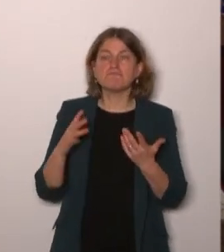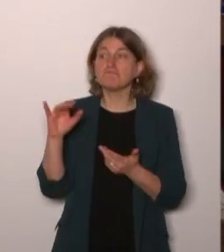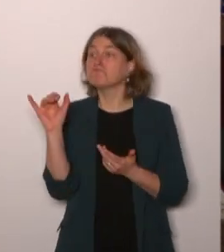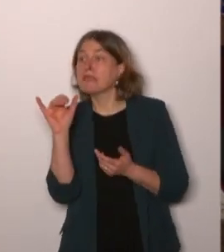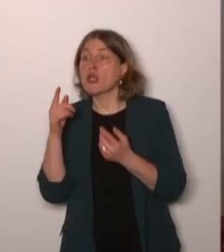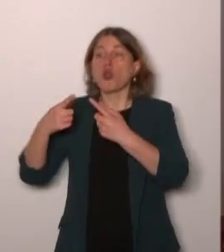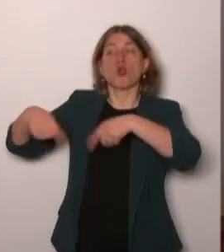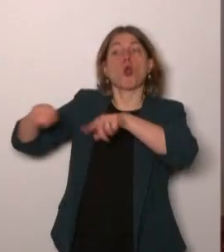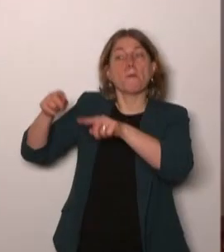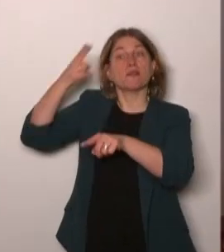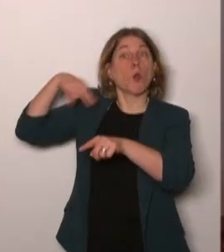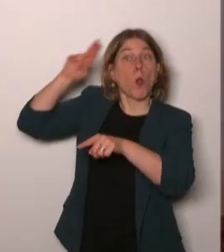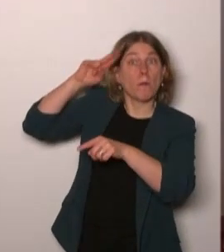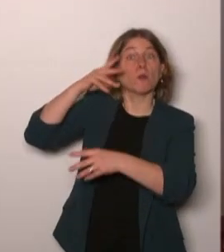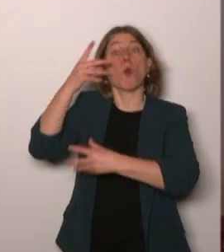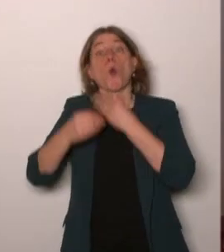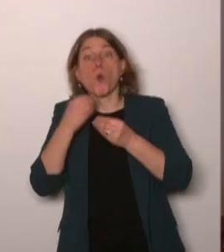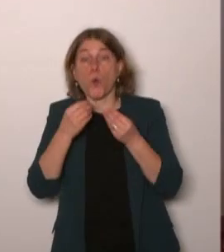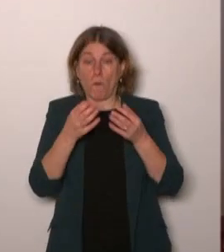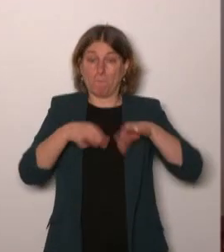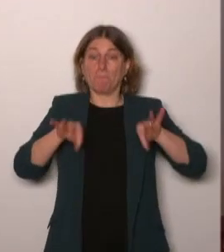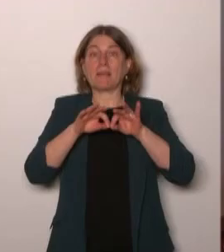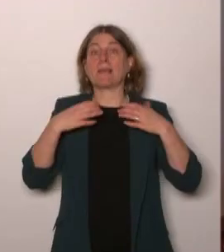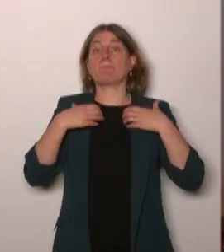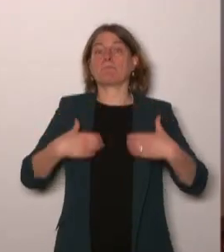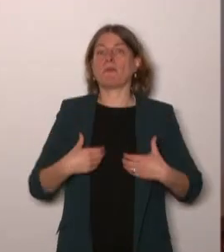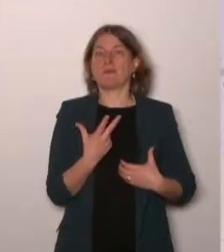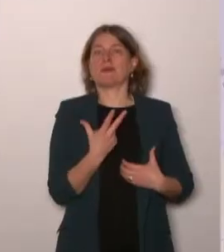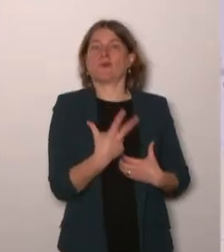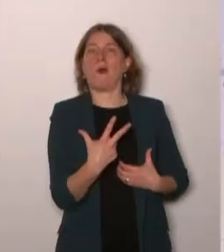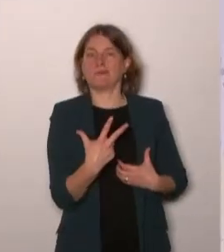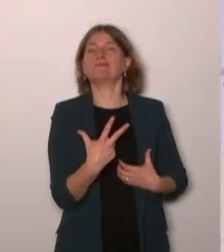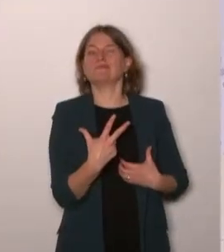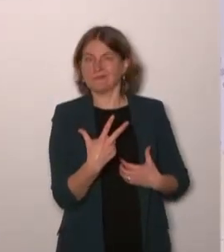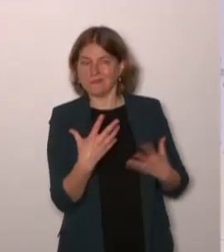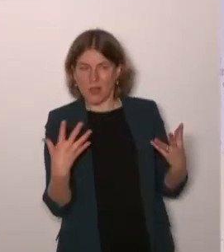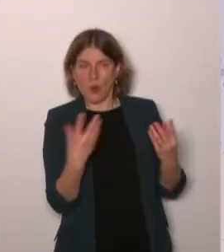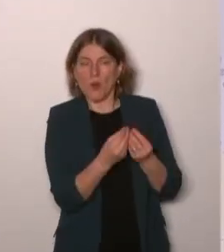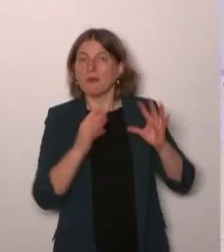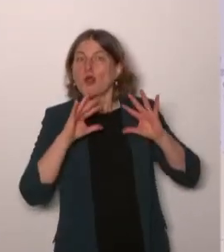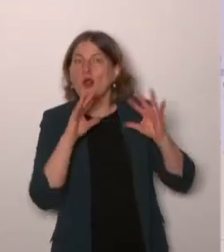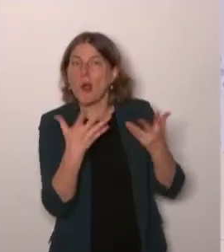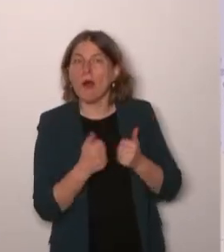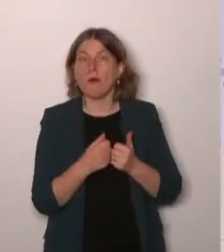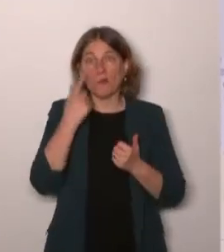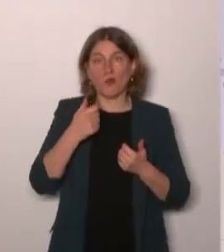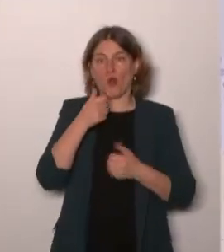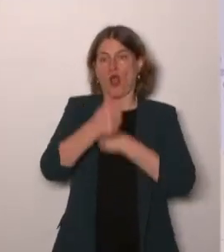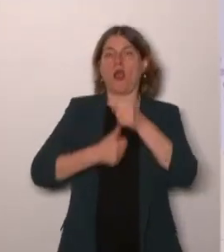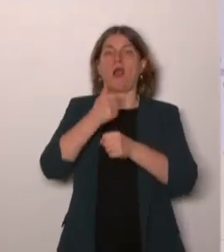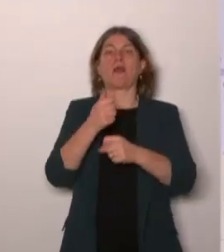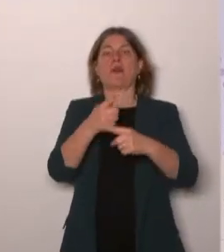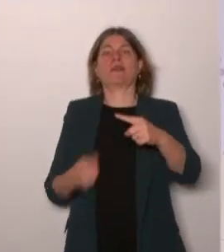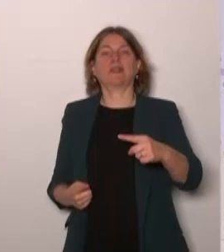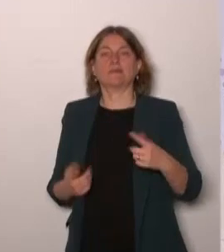les pays membres du trio, porteront l'action, ceux qui construiront les synergies nécessaires dans les 18 prochains mois, quels